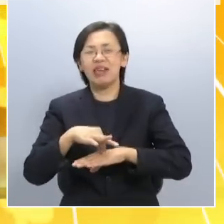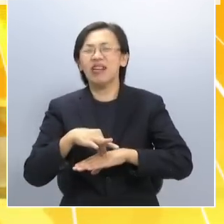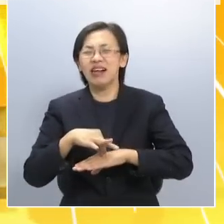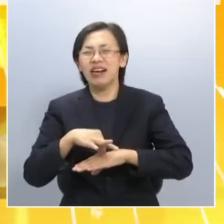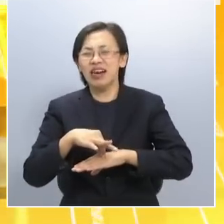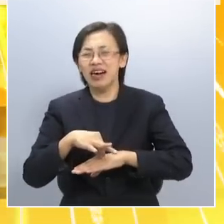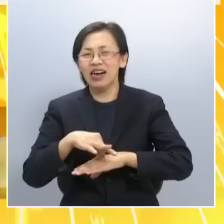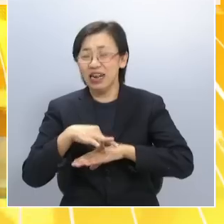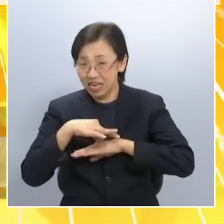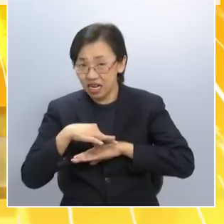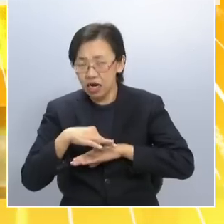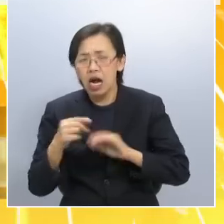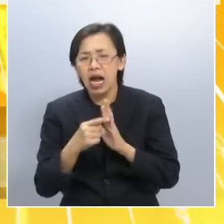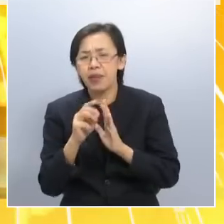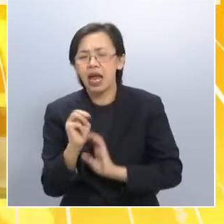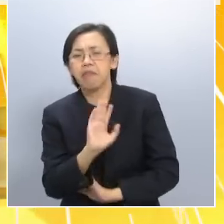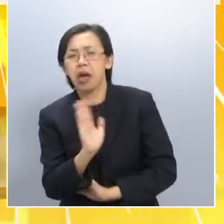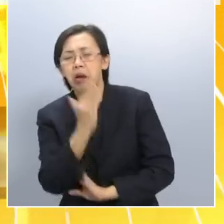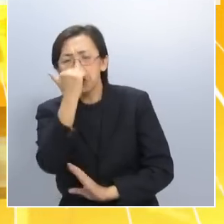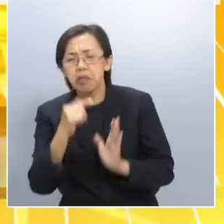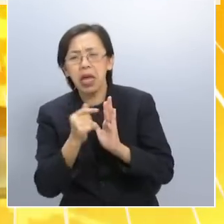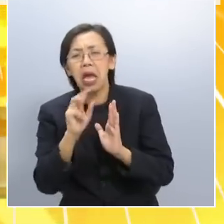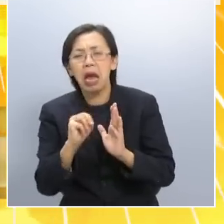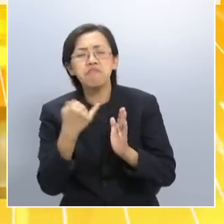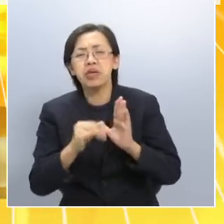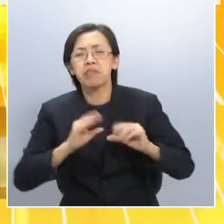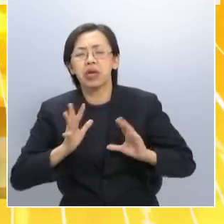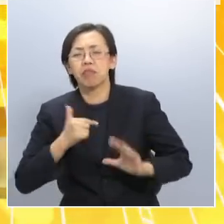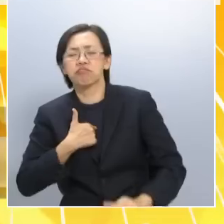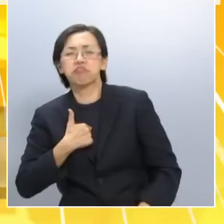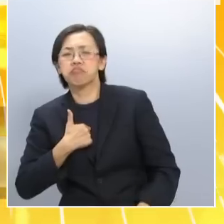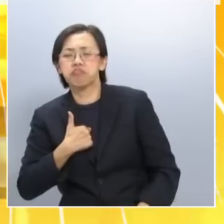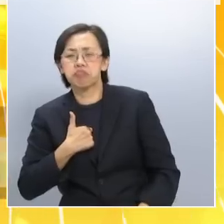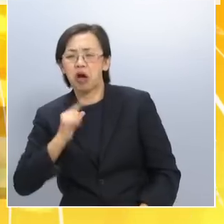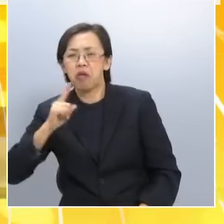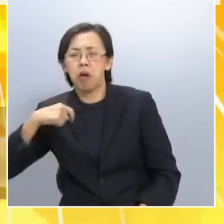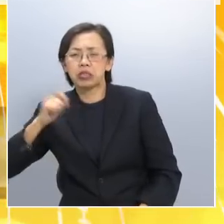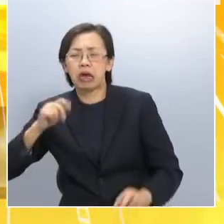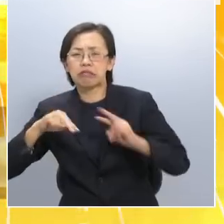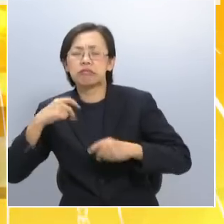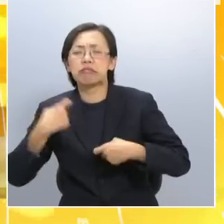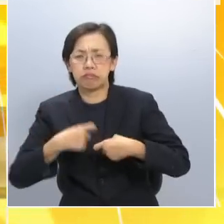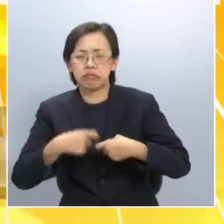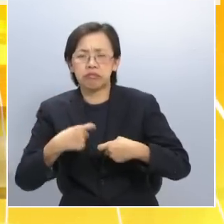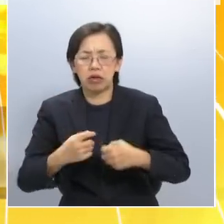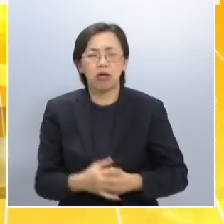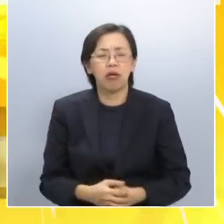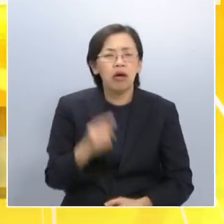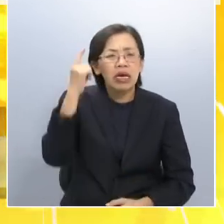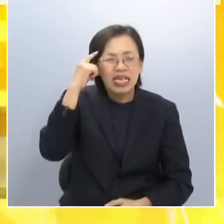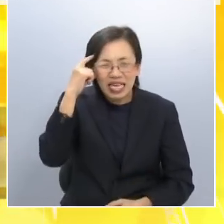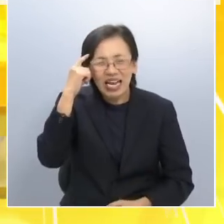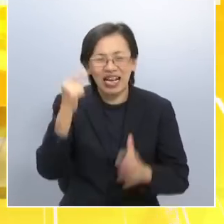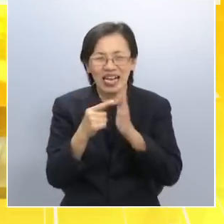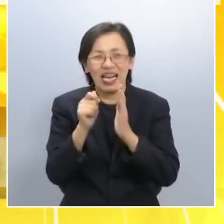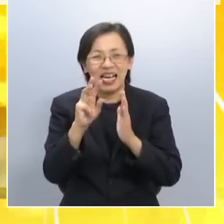ผู้ต้องหาให้การปฏิเสธยากต่อการต่อสู้คดีทั้งแรกเนี่ยเข้าใจก็คือ เข้าใจว่าจะสารภาพ ใ